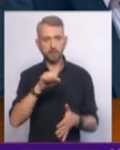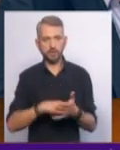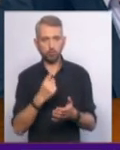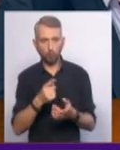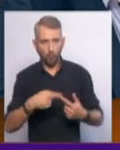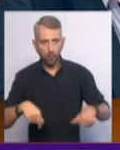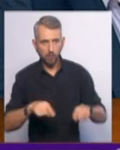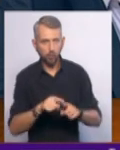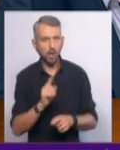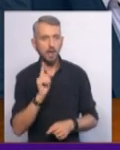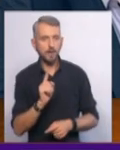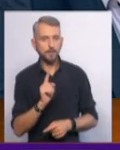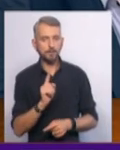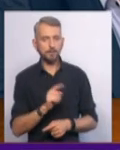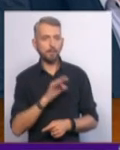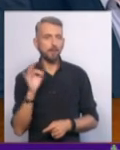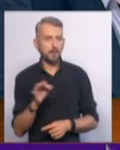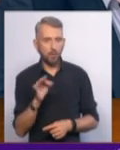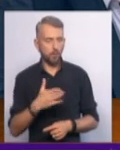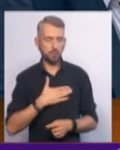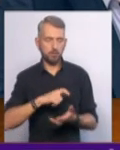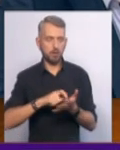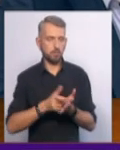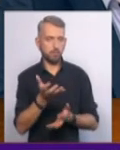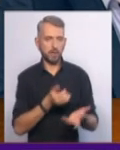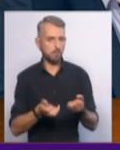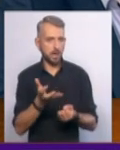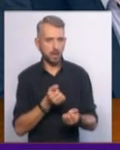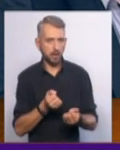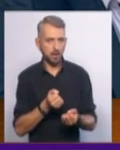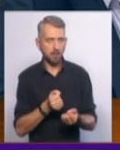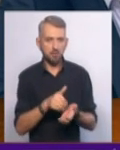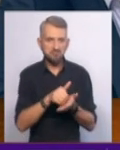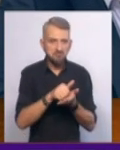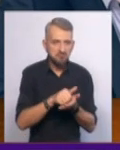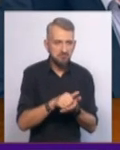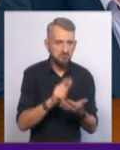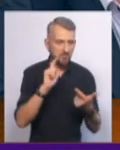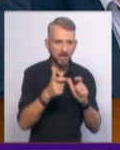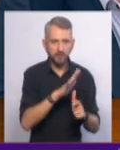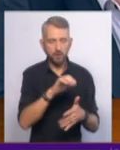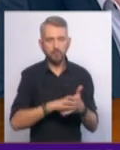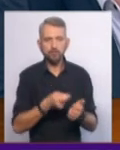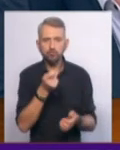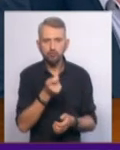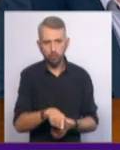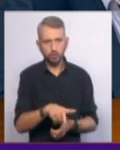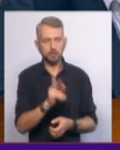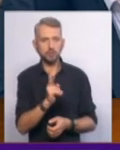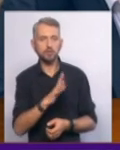округу. Але ніколи моя приймальня не відверталась від жодної людини, яка дзвонила